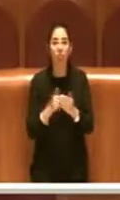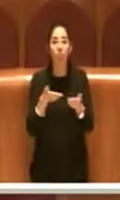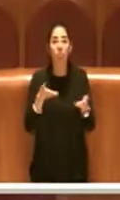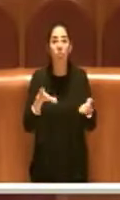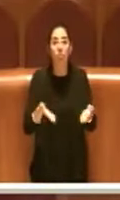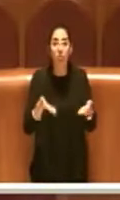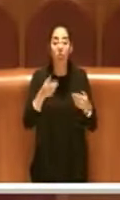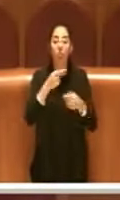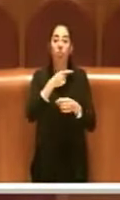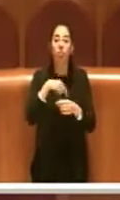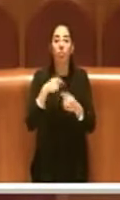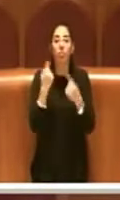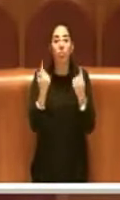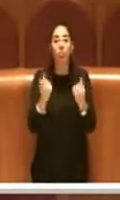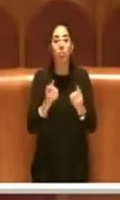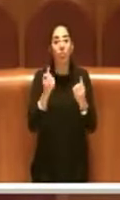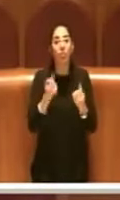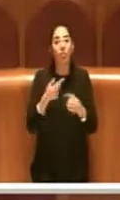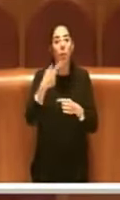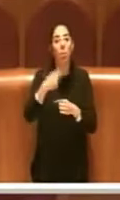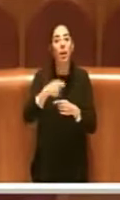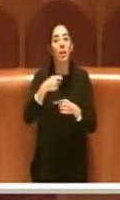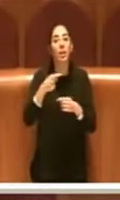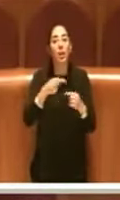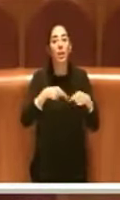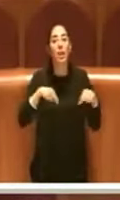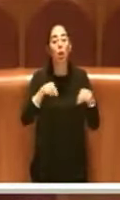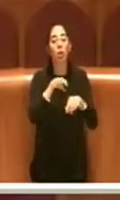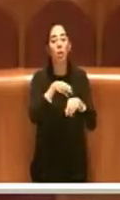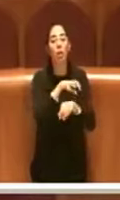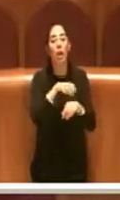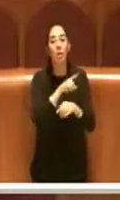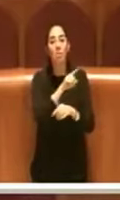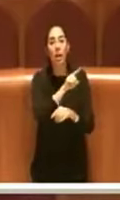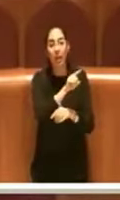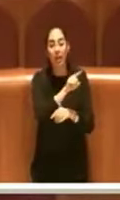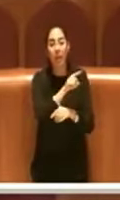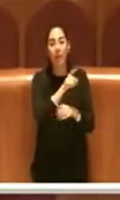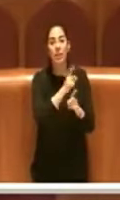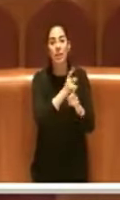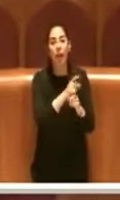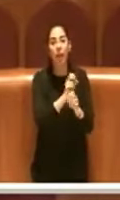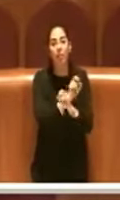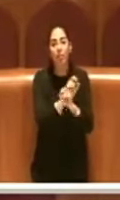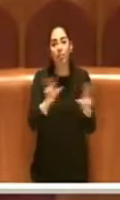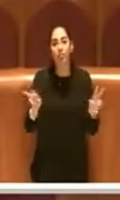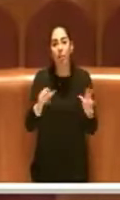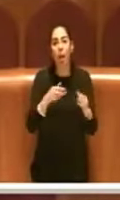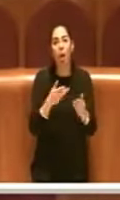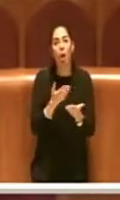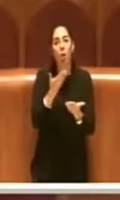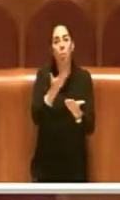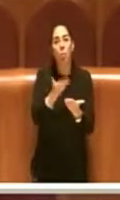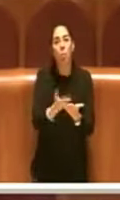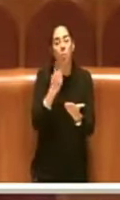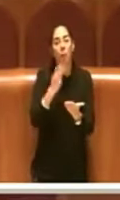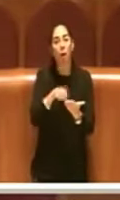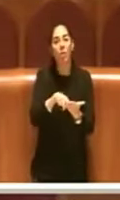attesa che la Presidenza del Consiglio dei Ministri emani un provvedimento di